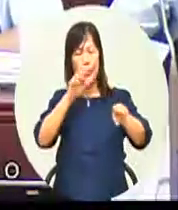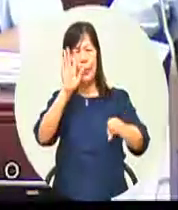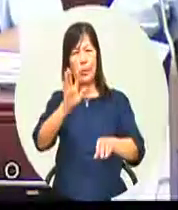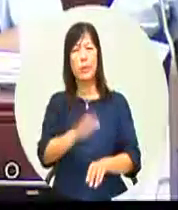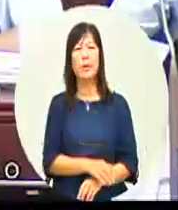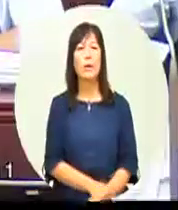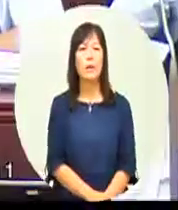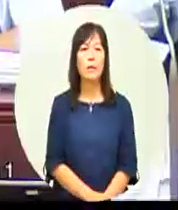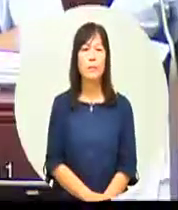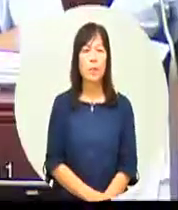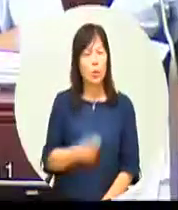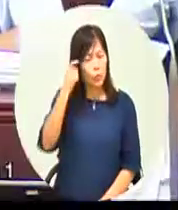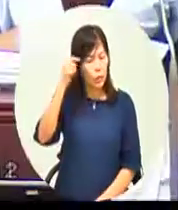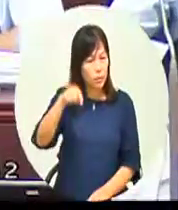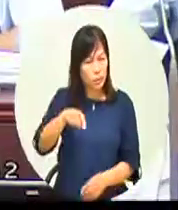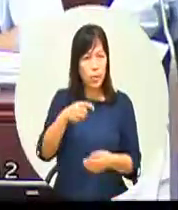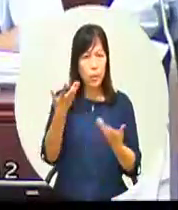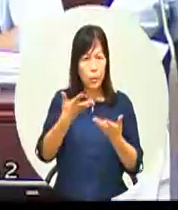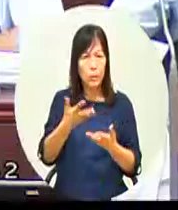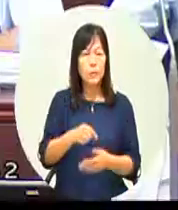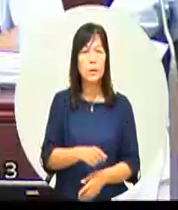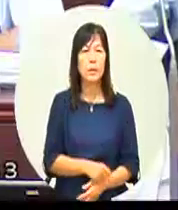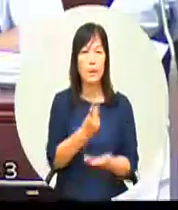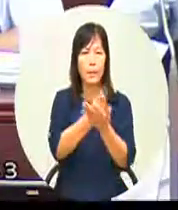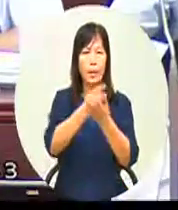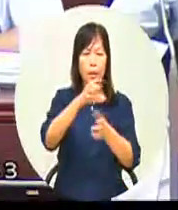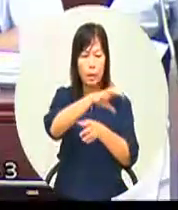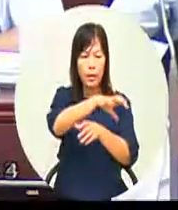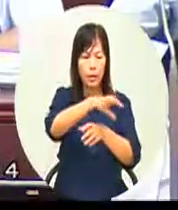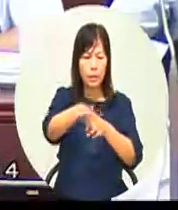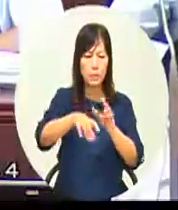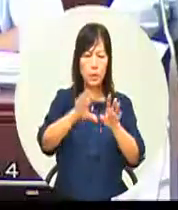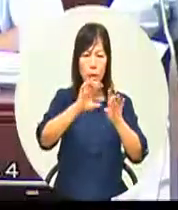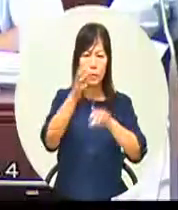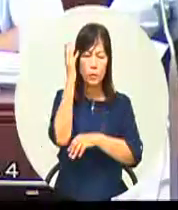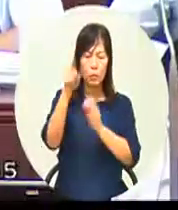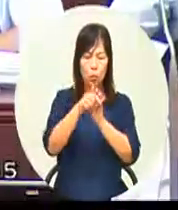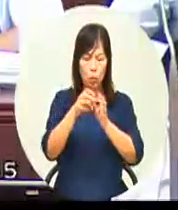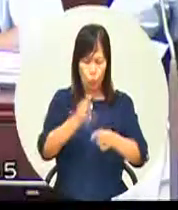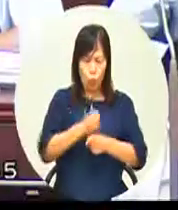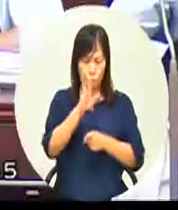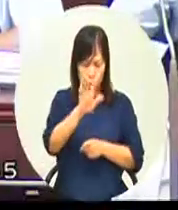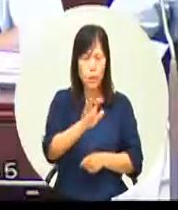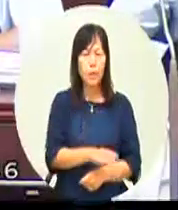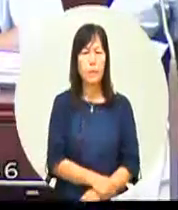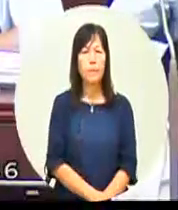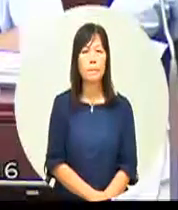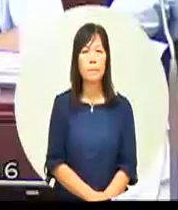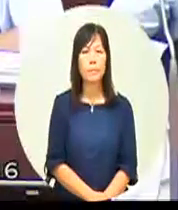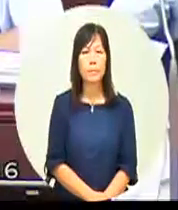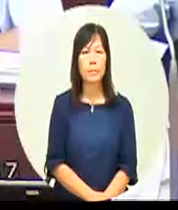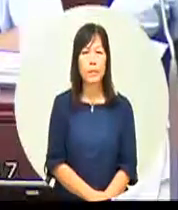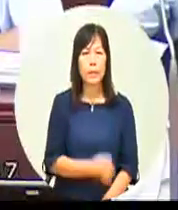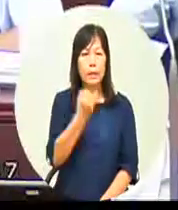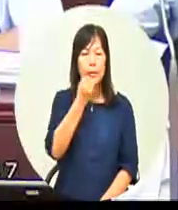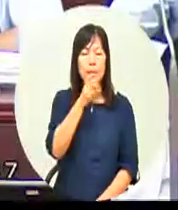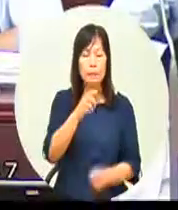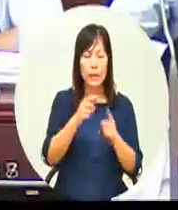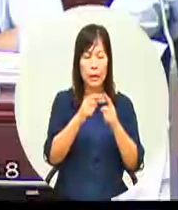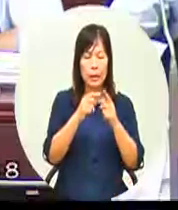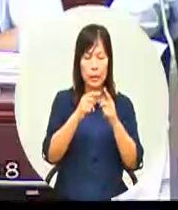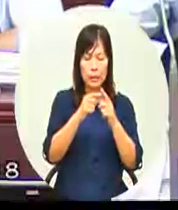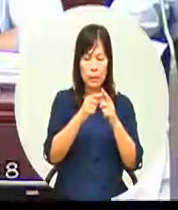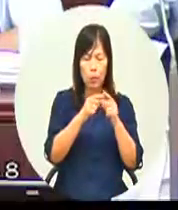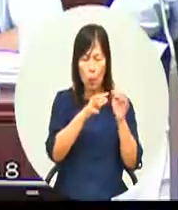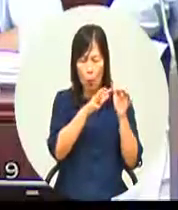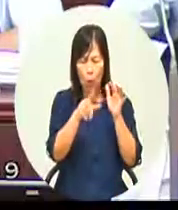那我想，宝可梦这个事情呢，其实各地的政府都有注意到这个事情，但是呢，它基本上带来的人潮，是不是能